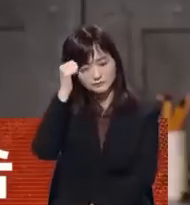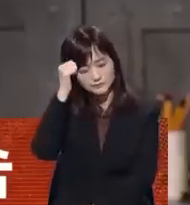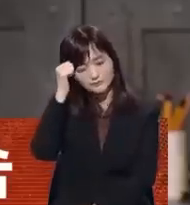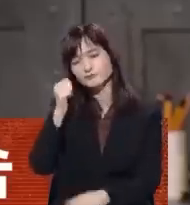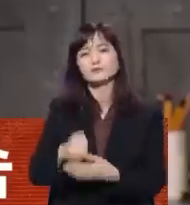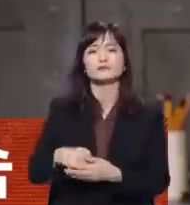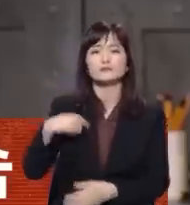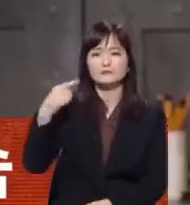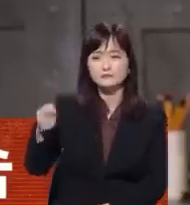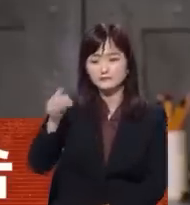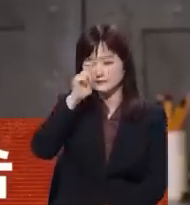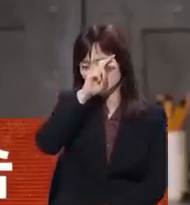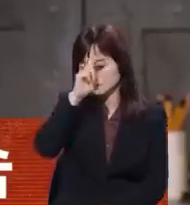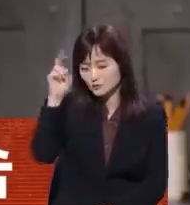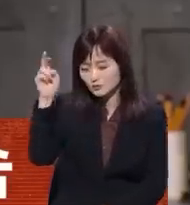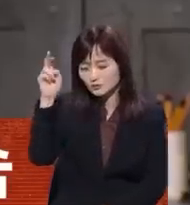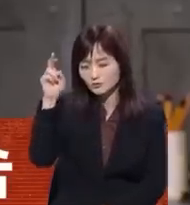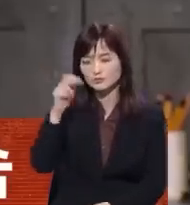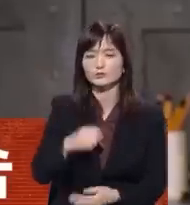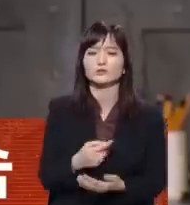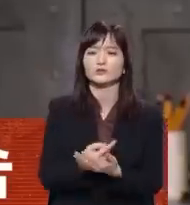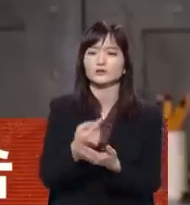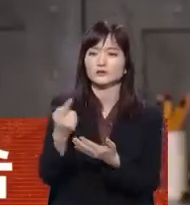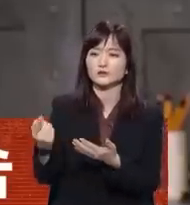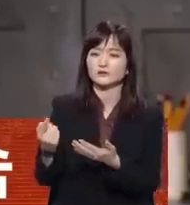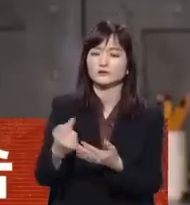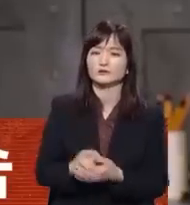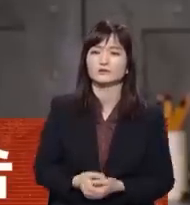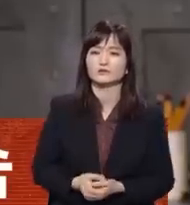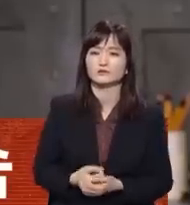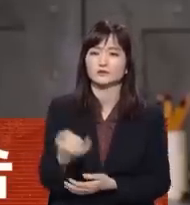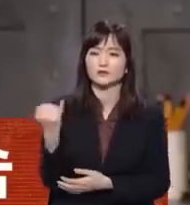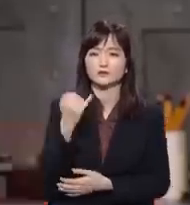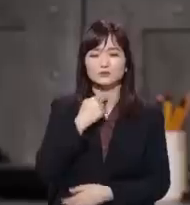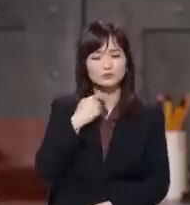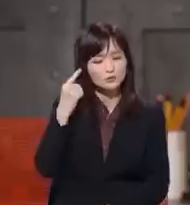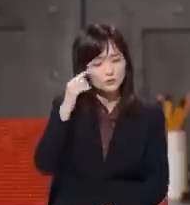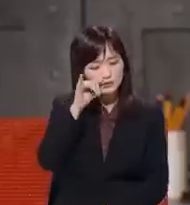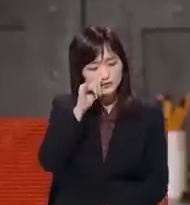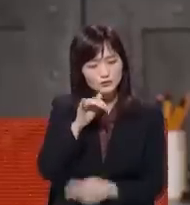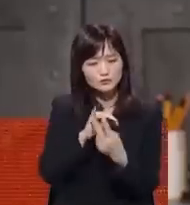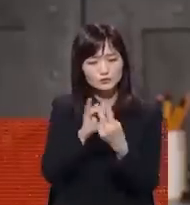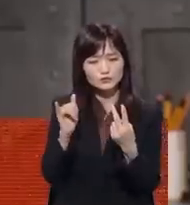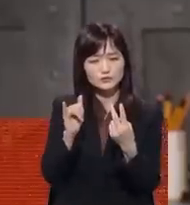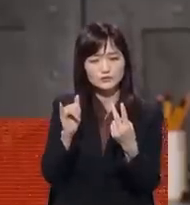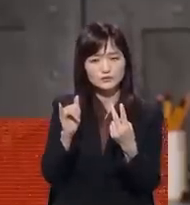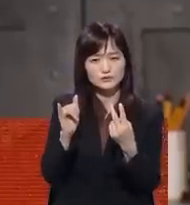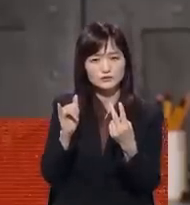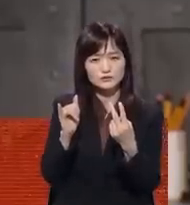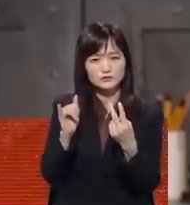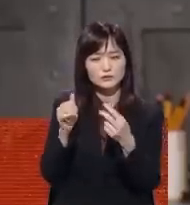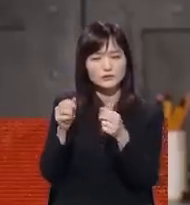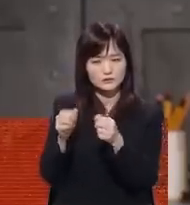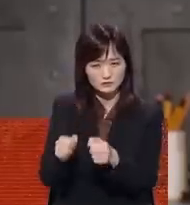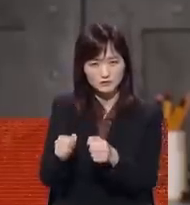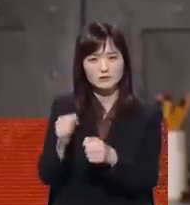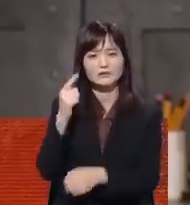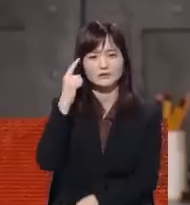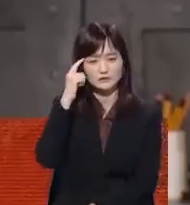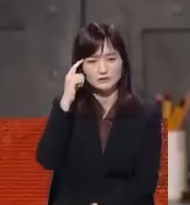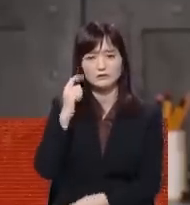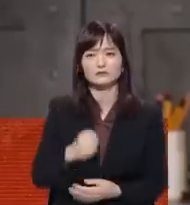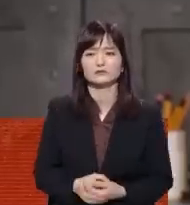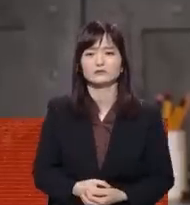다음날 오후쯤에 가서 나가야 되는 얘기를 들어보니까 여자 목소리 나서 뭔가 둘이 같이 있는구나 그 정도만 생각을 하고 있었는데